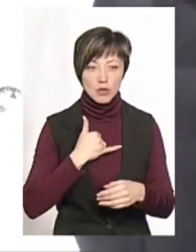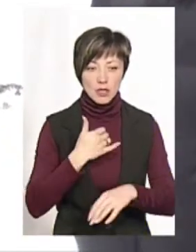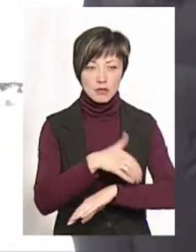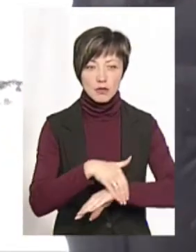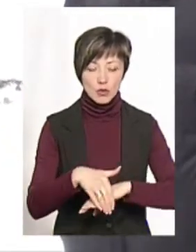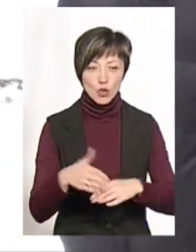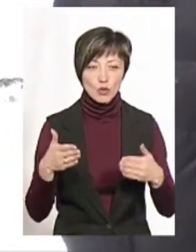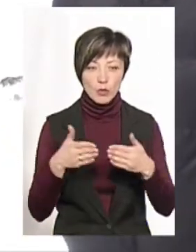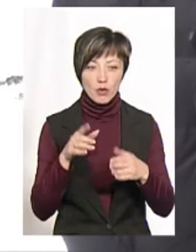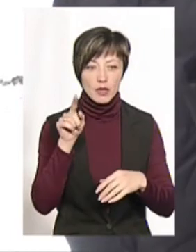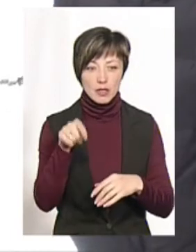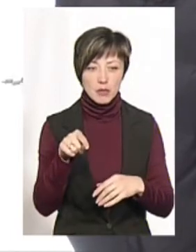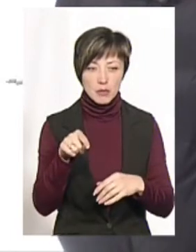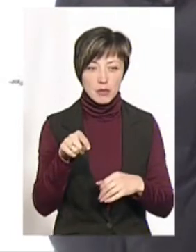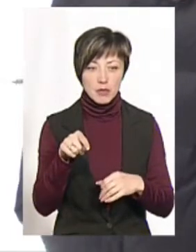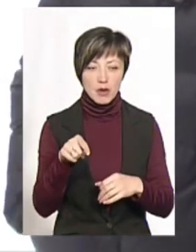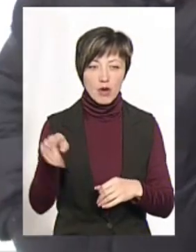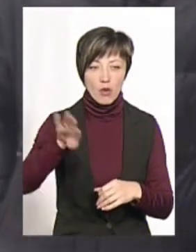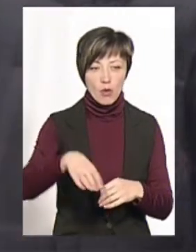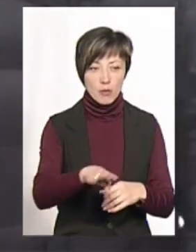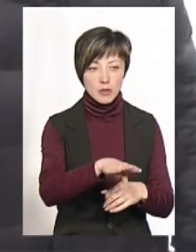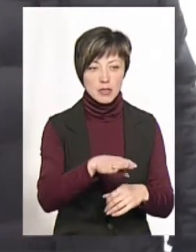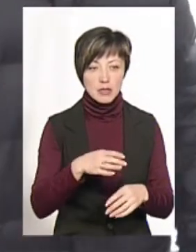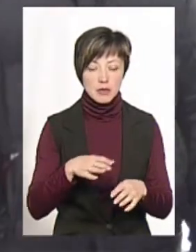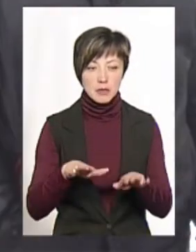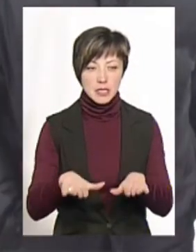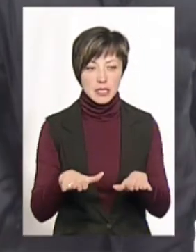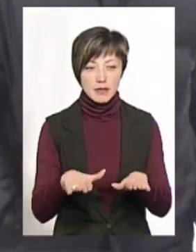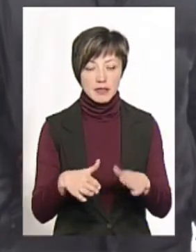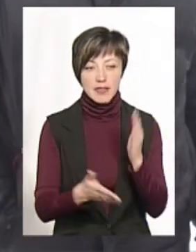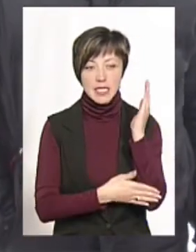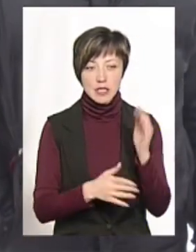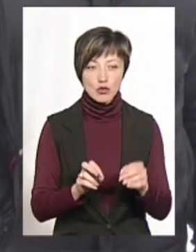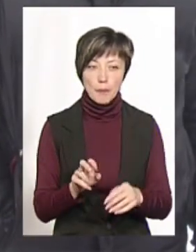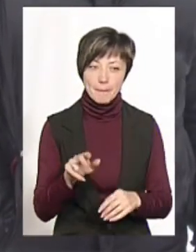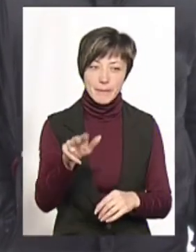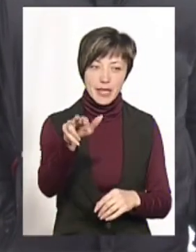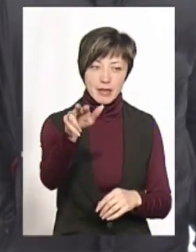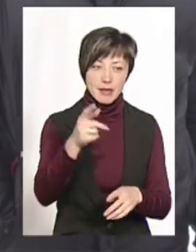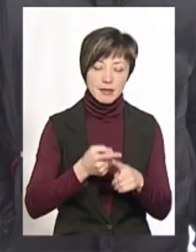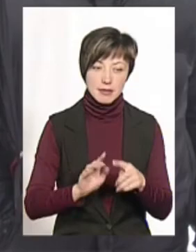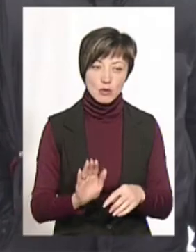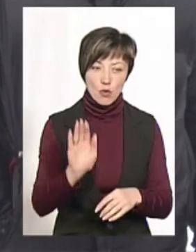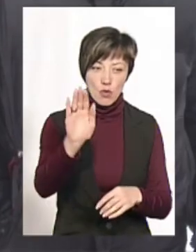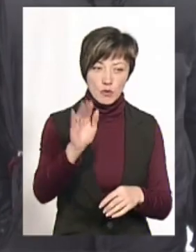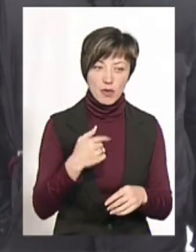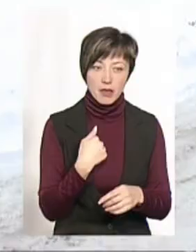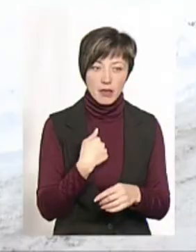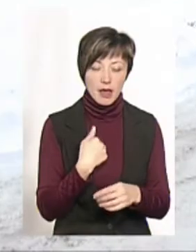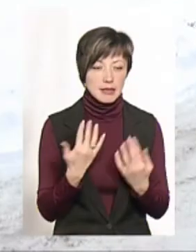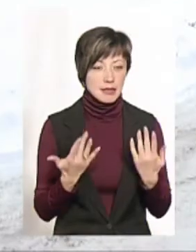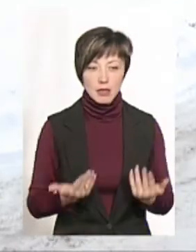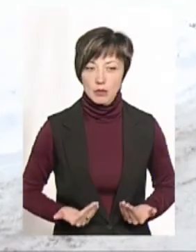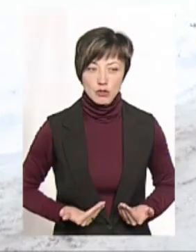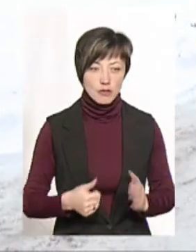вулиця тупікова, і там горбиста місцевість в кінці. І для того, щоб піднятися нам на той горб, я ж кажу, я скільки